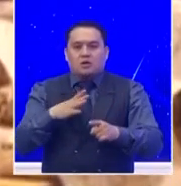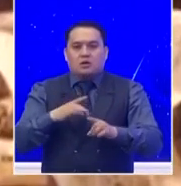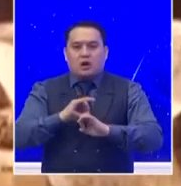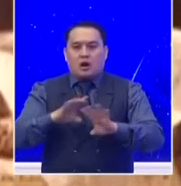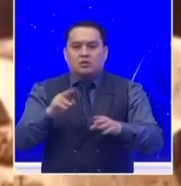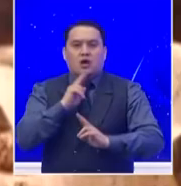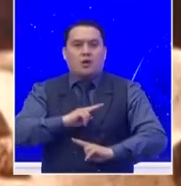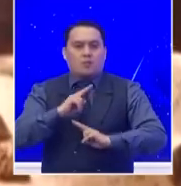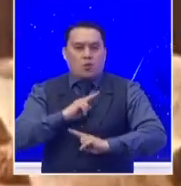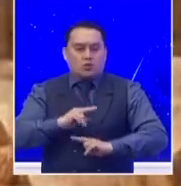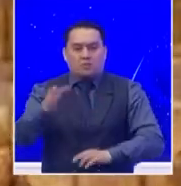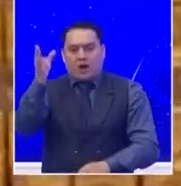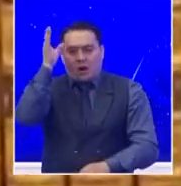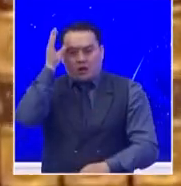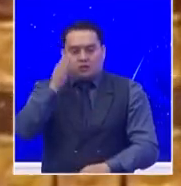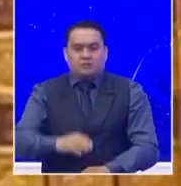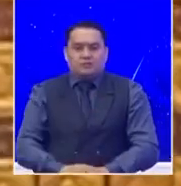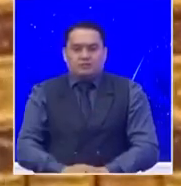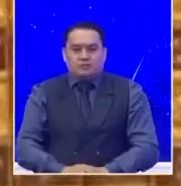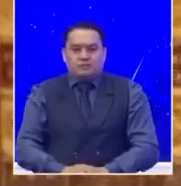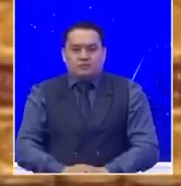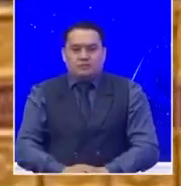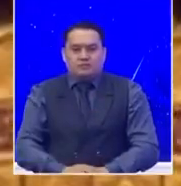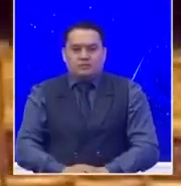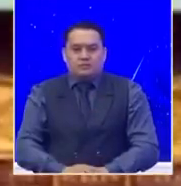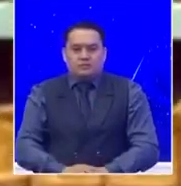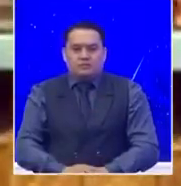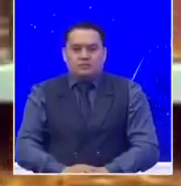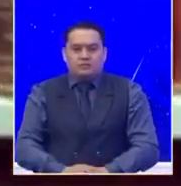адаптировал работы греческих поэтов под быт и лад казахского народа.